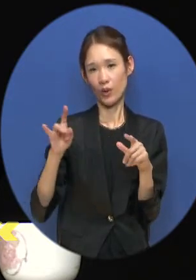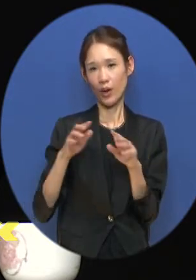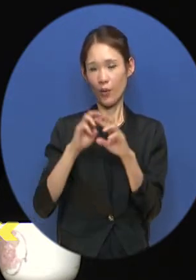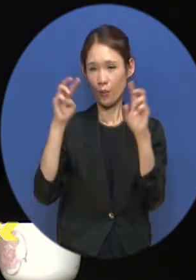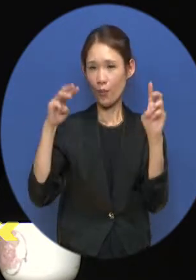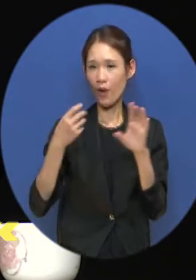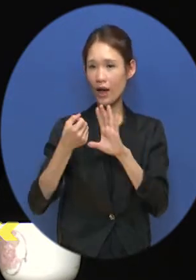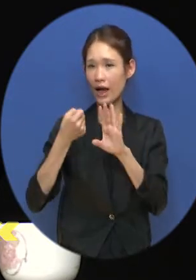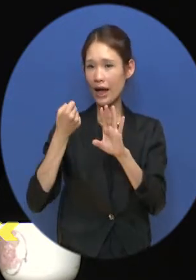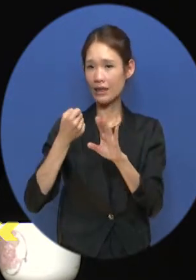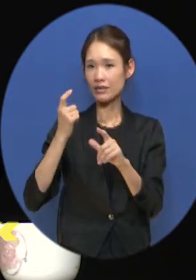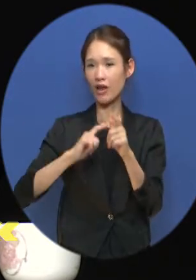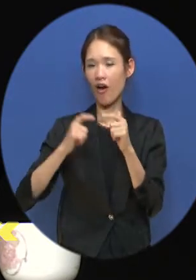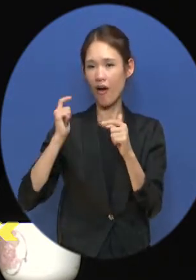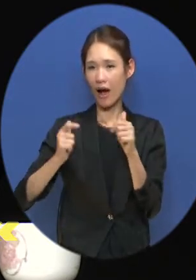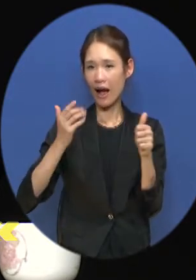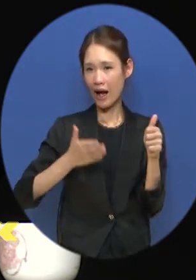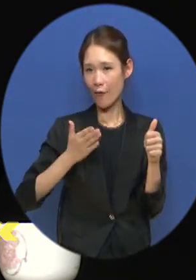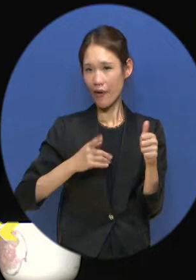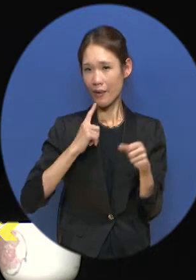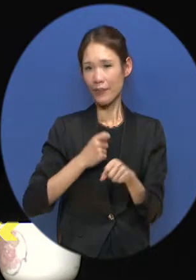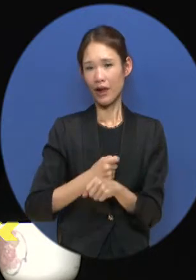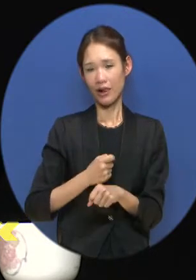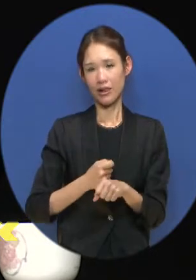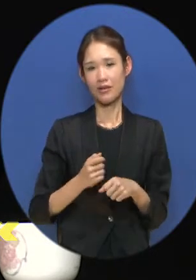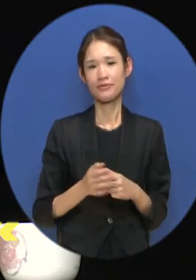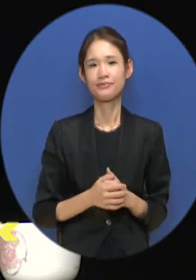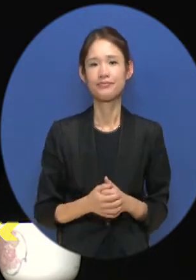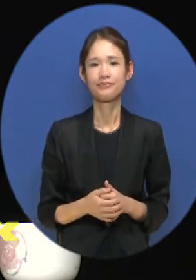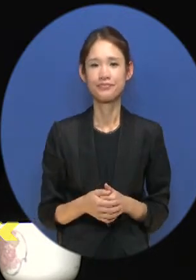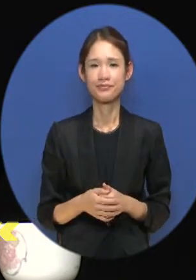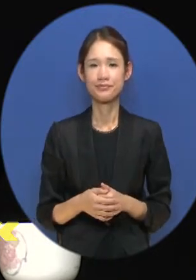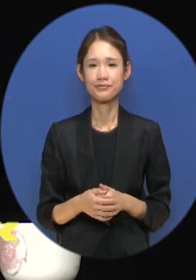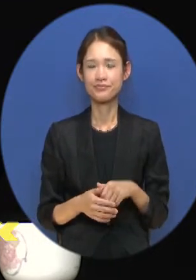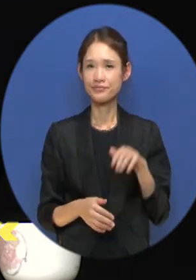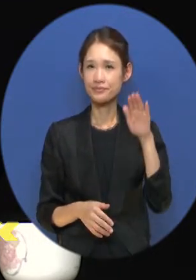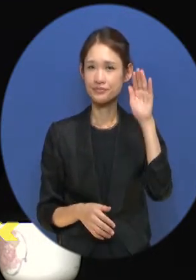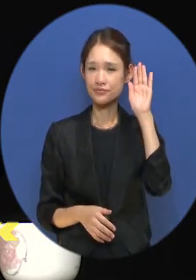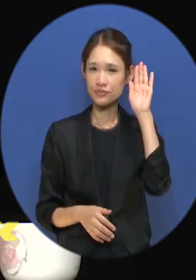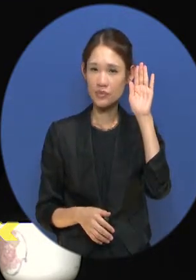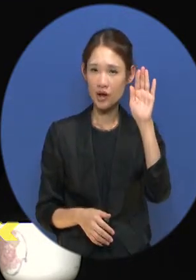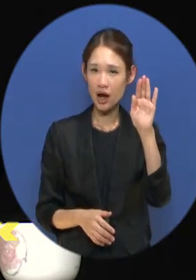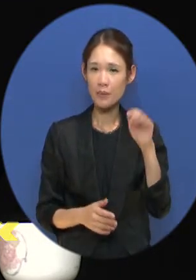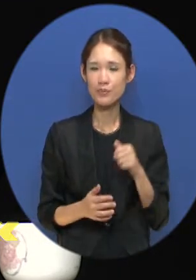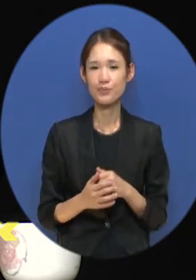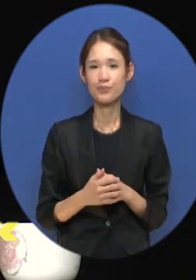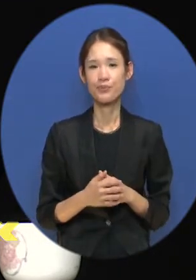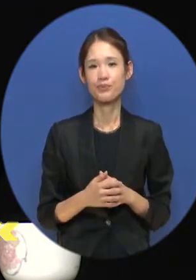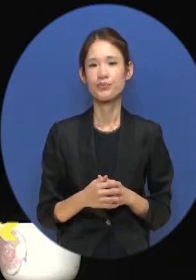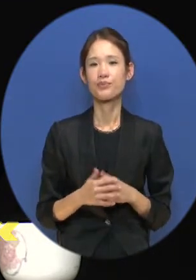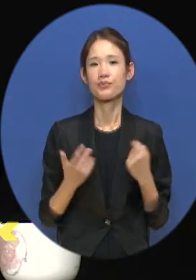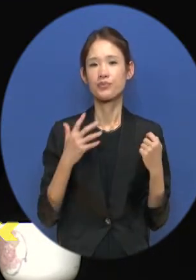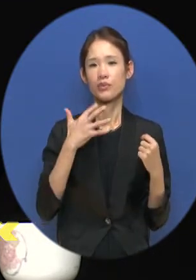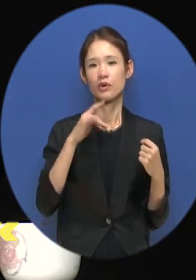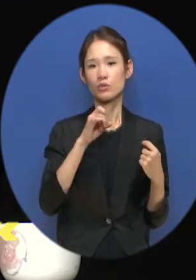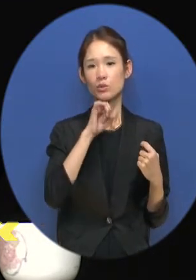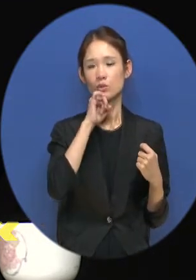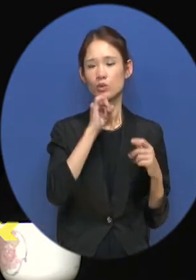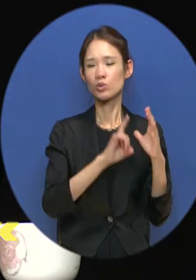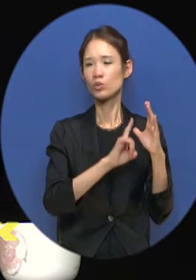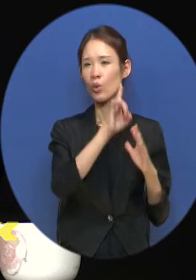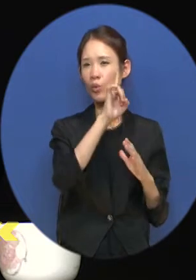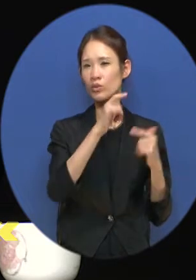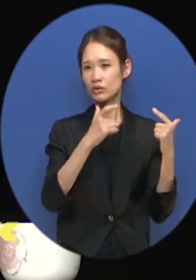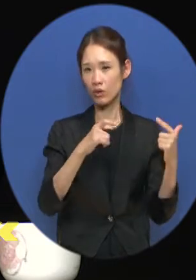어떤 환기를 강화하는 네. 조치를 이제 했습니다. 그래서 네. 이제 앞으로 이런 그 라돈 농도가 높은